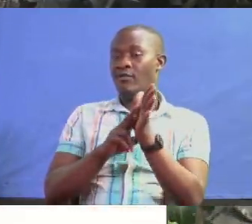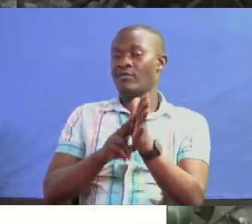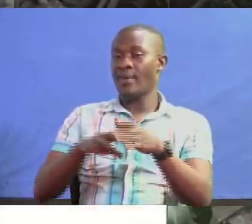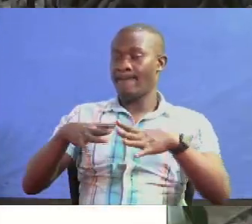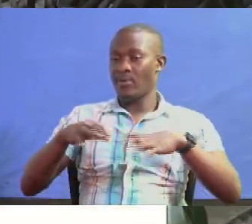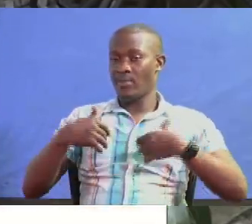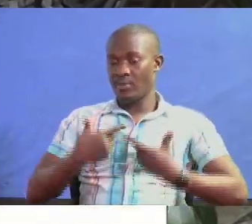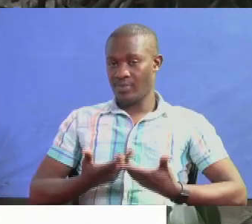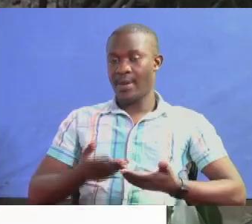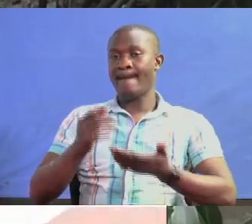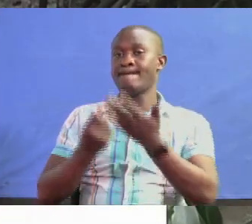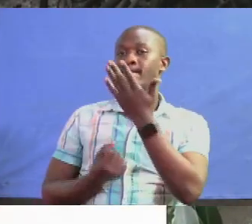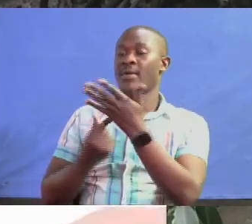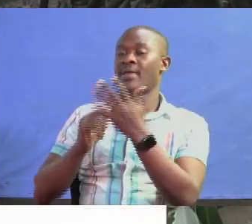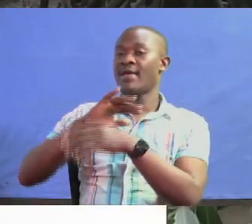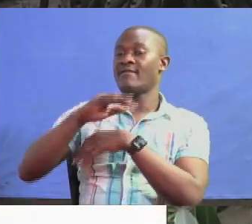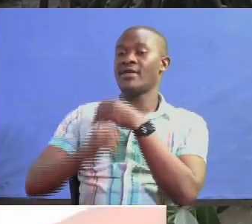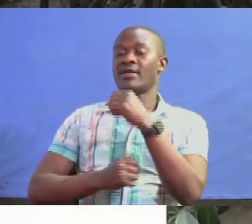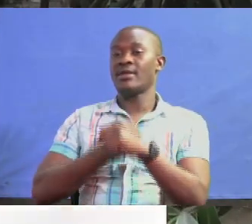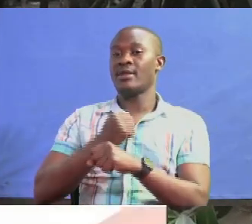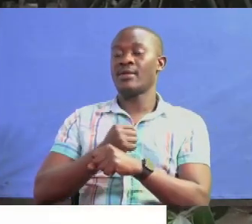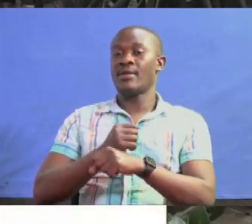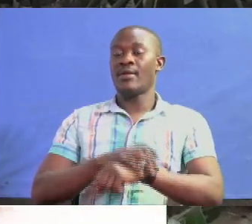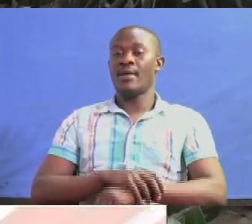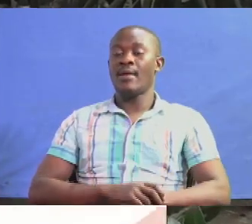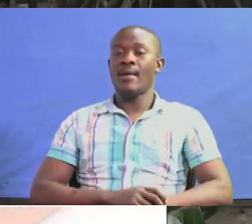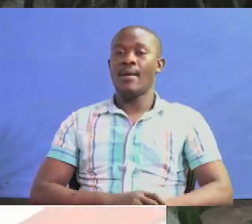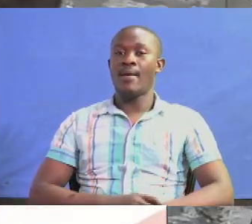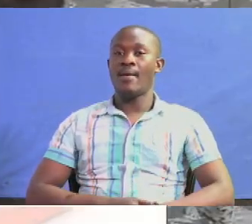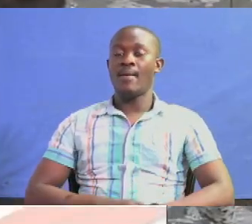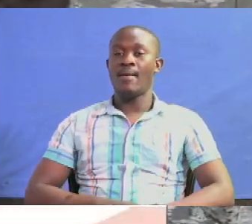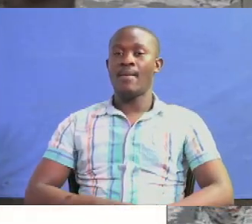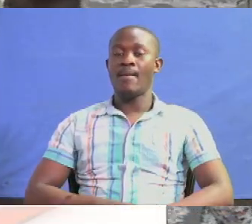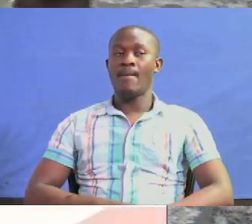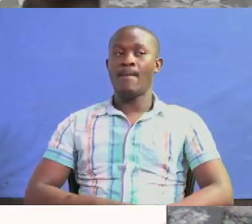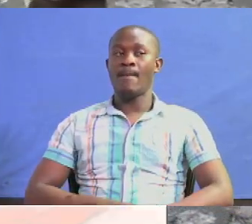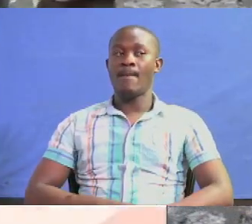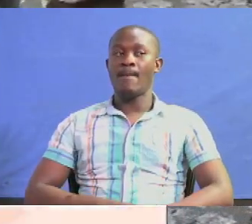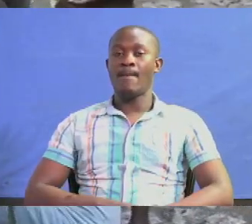uhifadhi wa miti kila mwaka. Cynthia Ndiritu, Runinga ya KU.